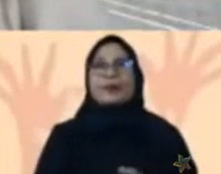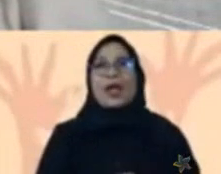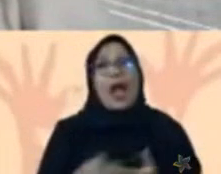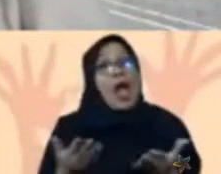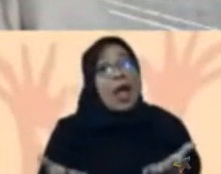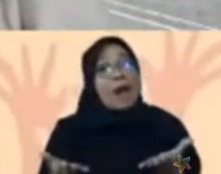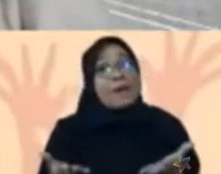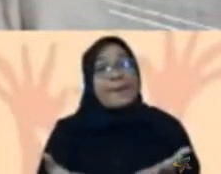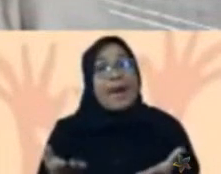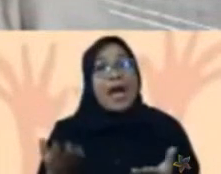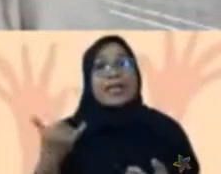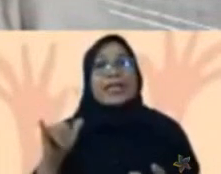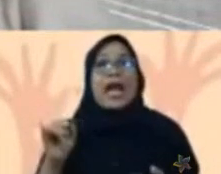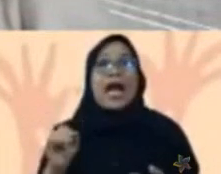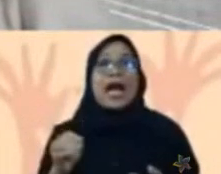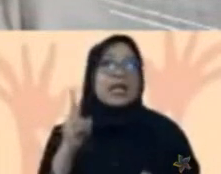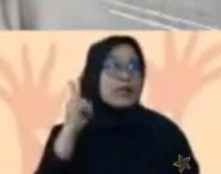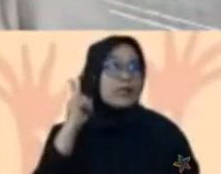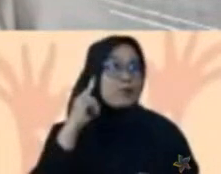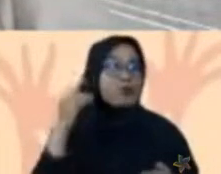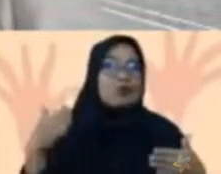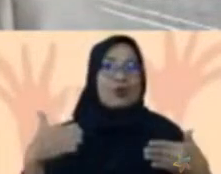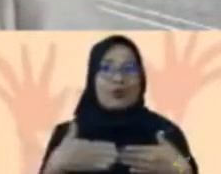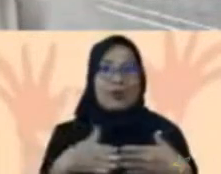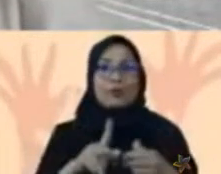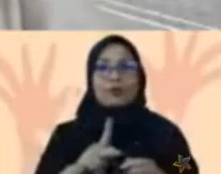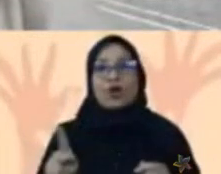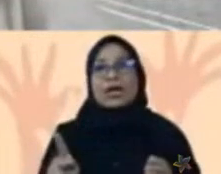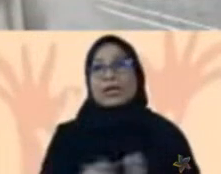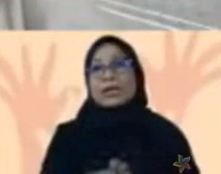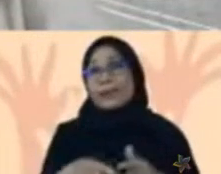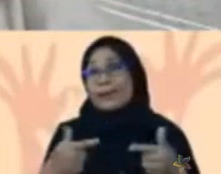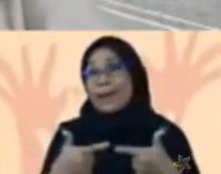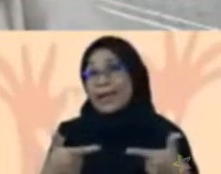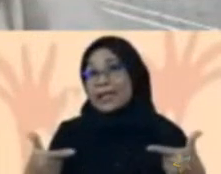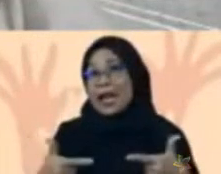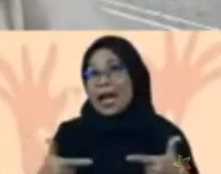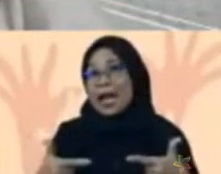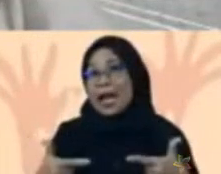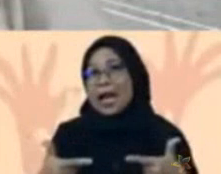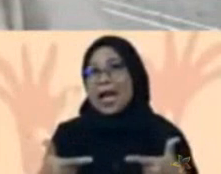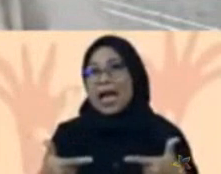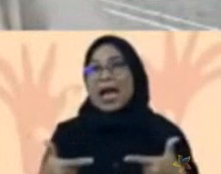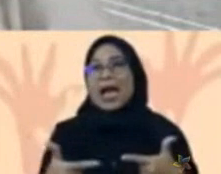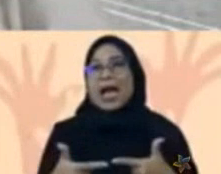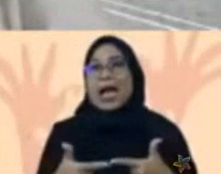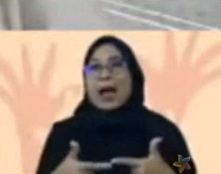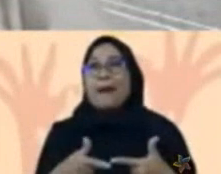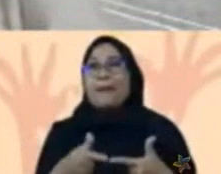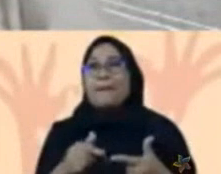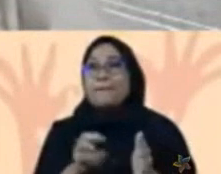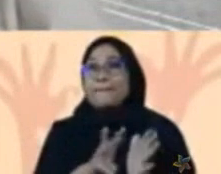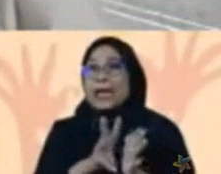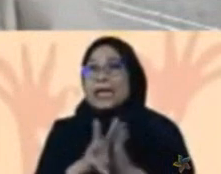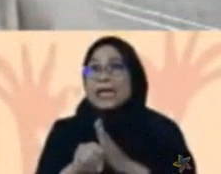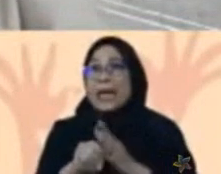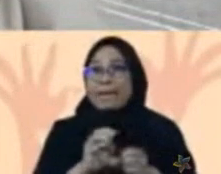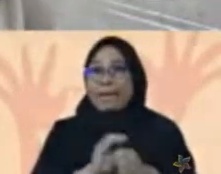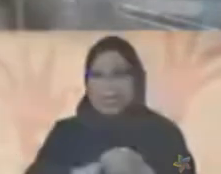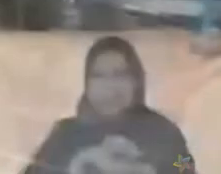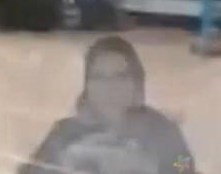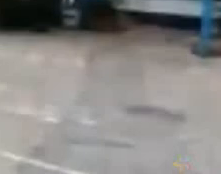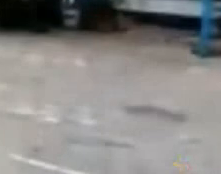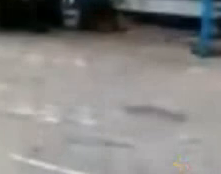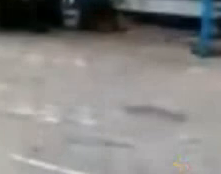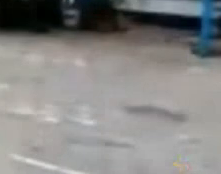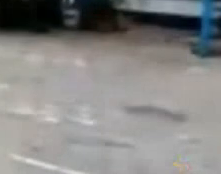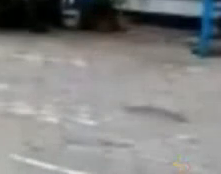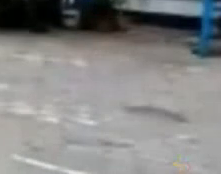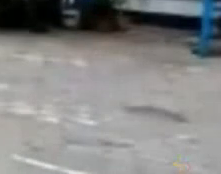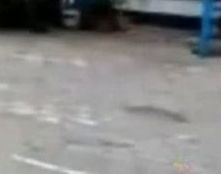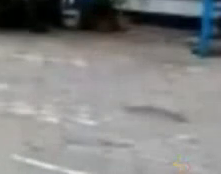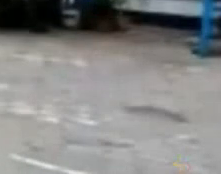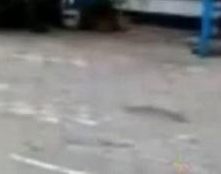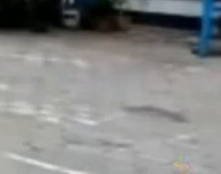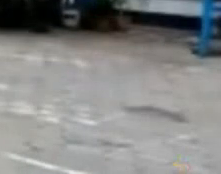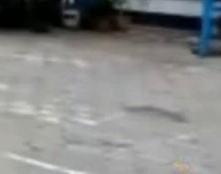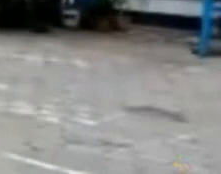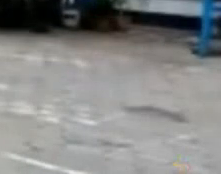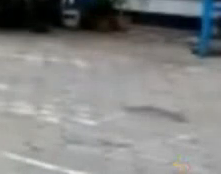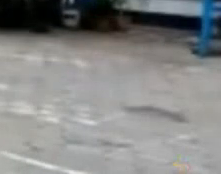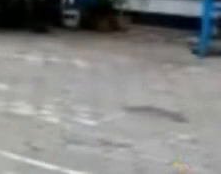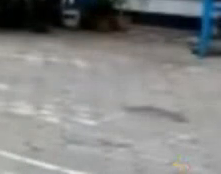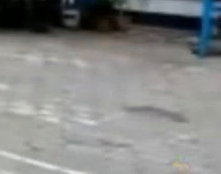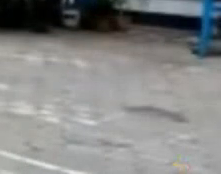Ibu temukan sepanjang masa pembelajaran di masa pandemi ini. Kami persilahkan Ibu Titi. Baik. Terima kasih Pak Danas